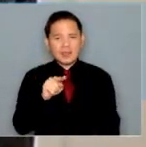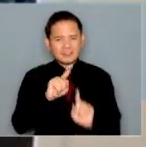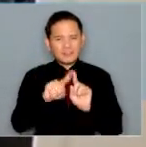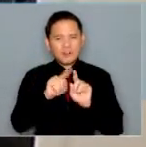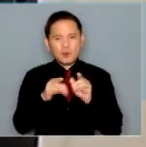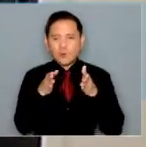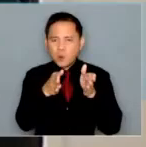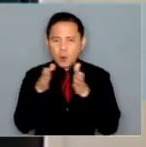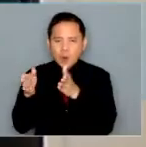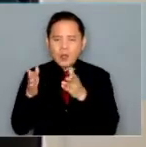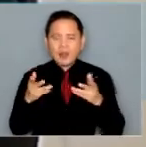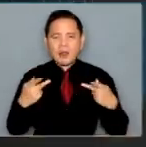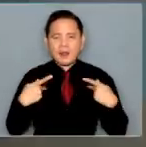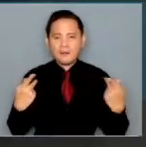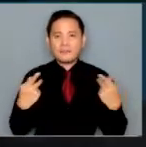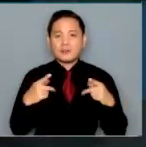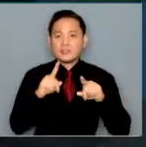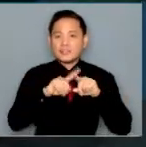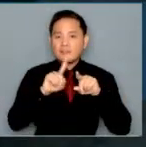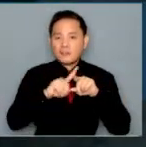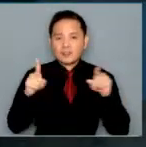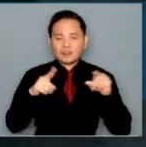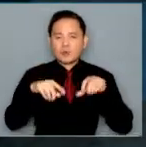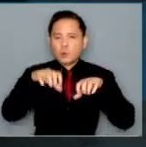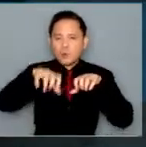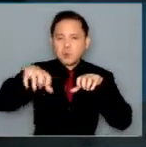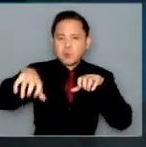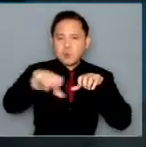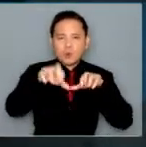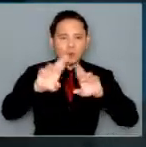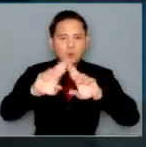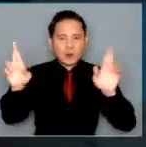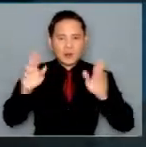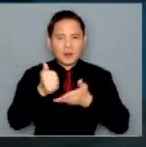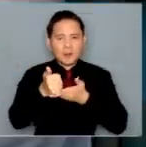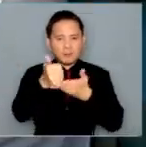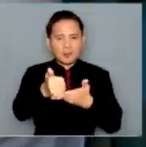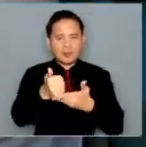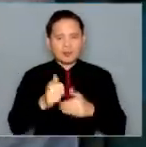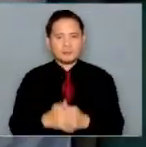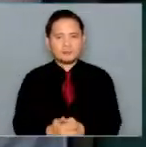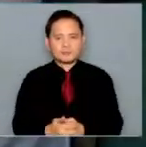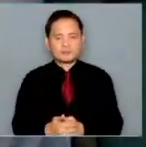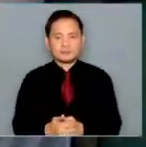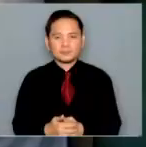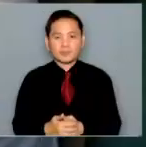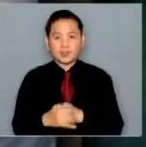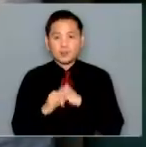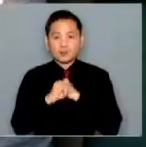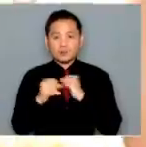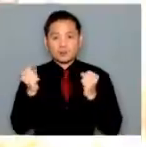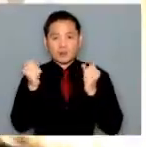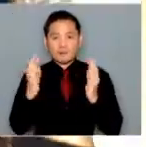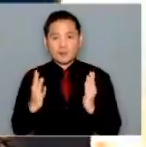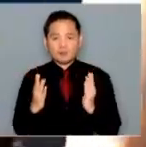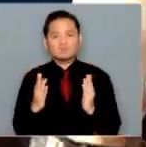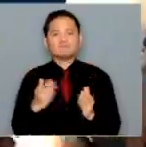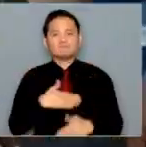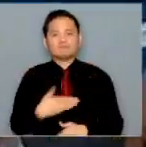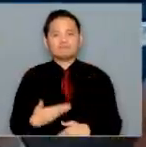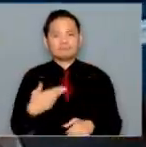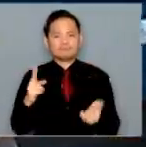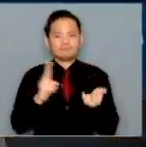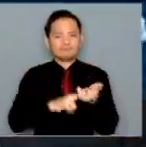meron ng mga consolidated operators. Para naman mas makumbinsi ang ibang chuper at operator na sumali na sa consolidation, pumayag